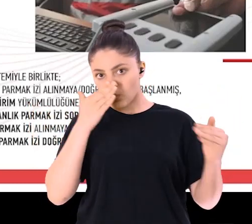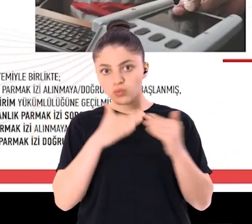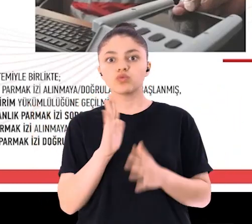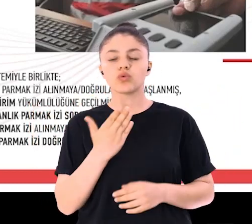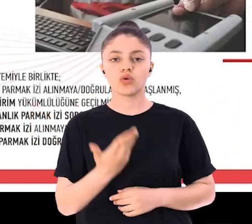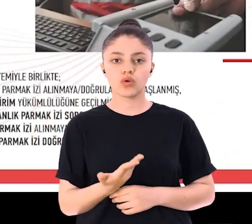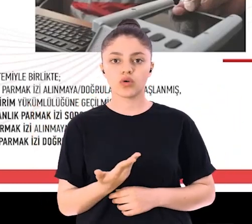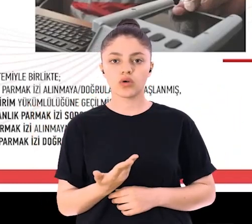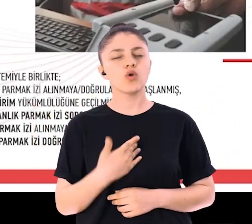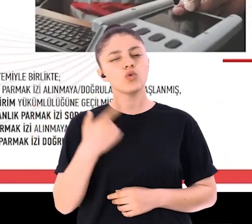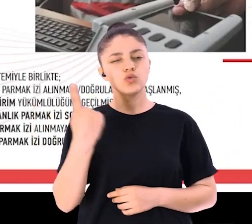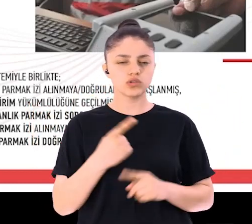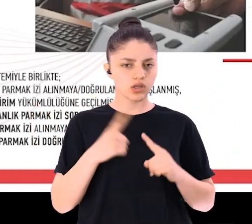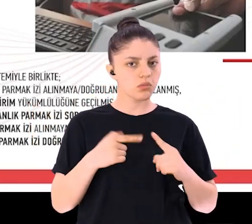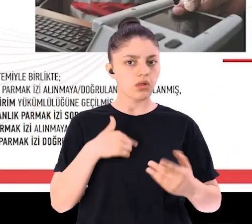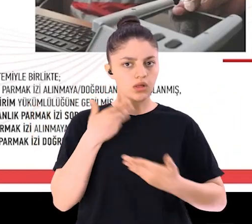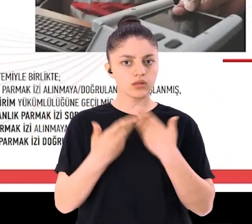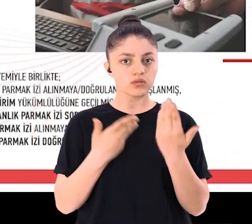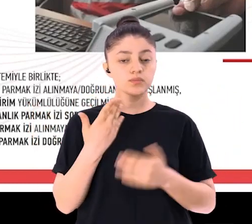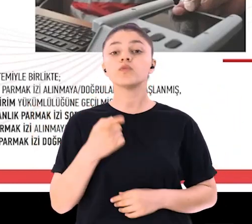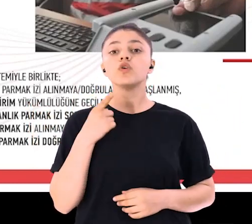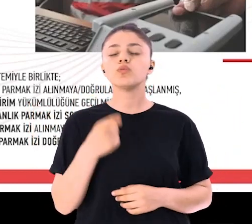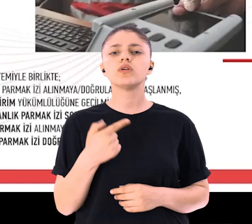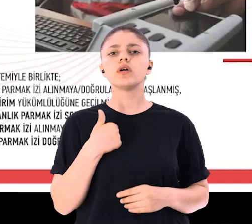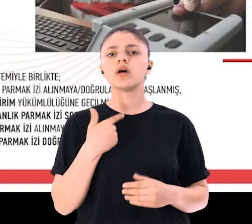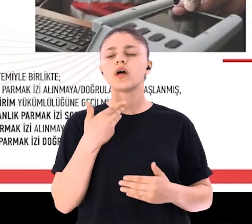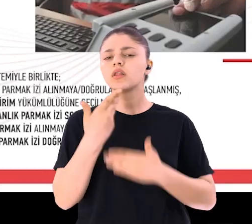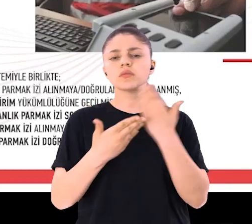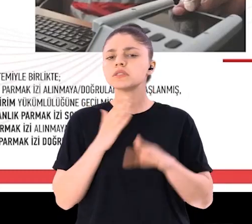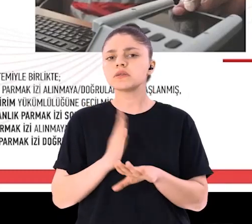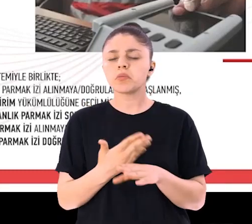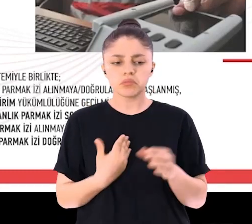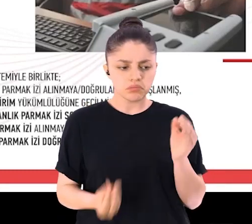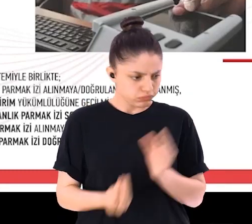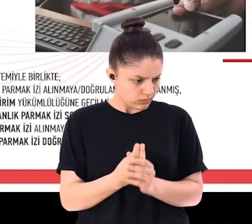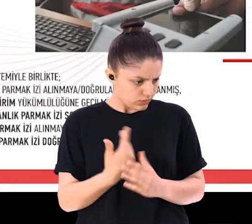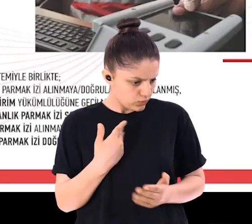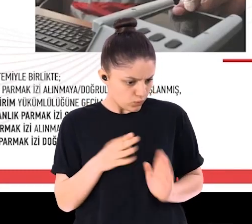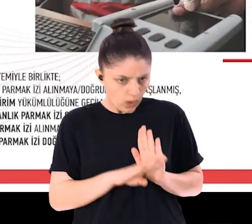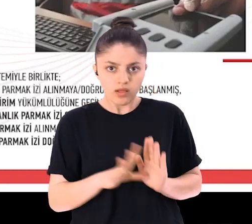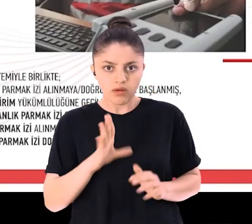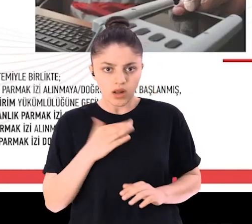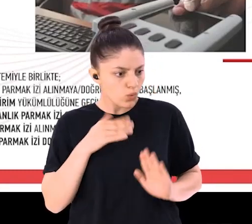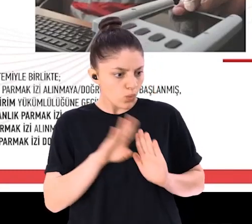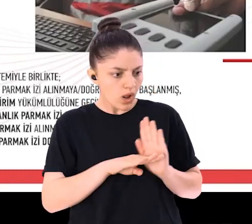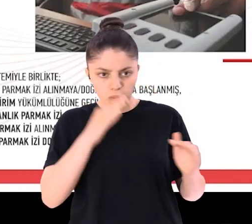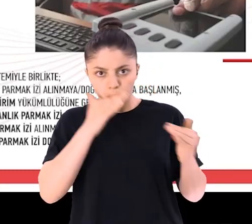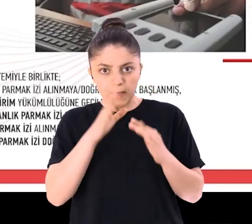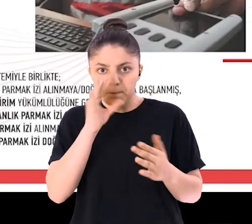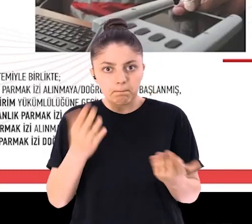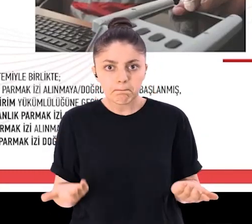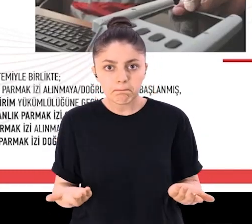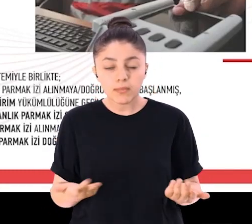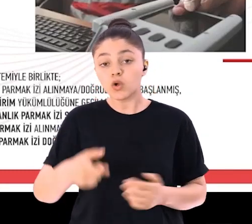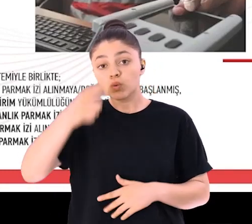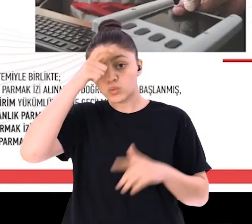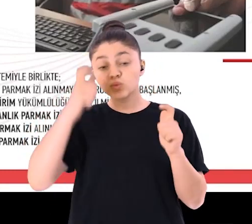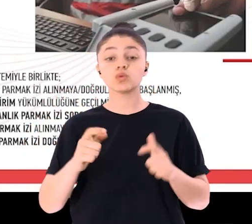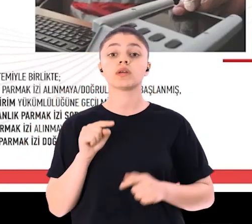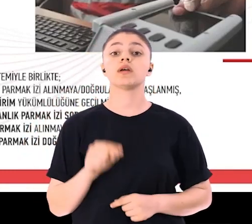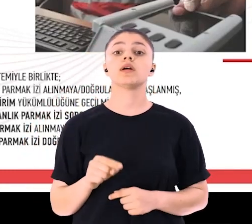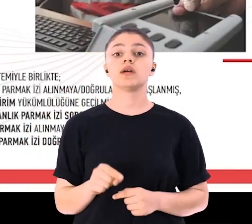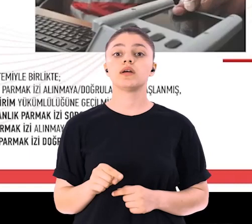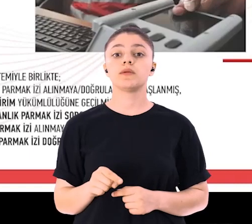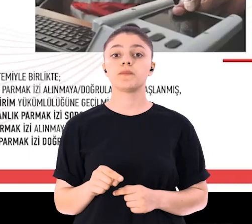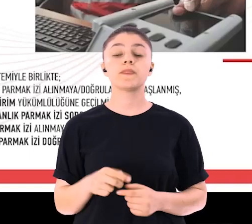Size söyleyeyim. Oran olarak da. Yani bunu, biz bunu niçin çıkardık? Ve bunu kime uyguluyoruz?